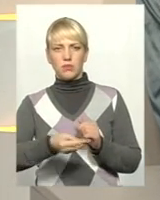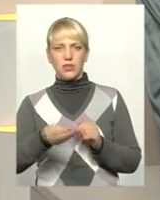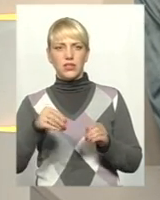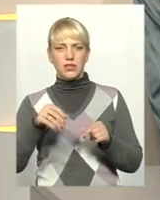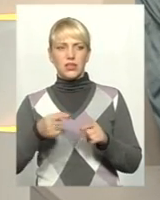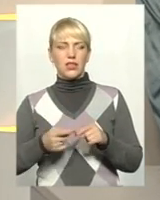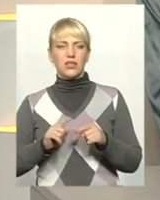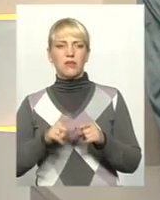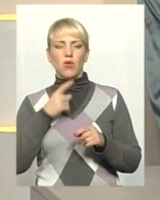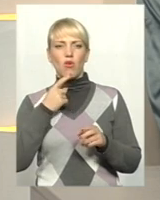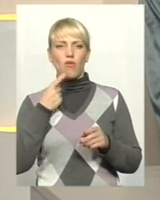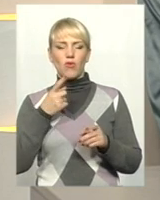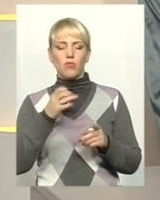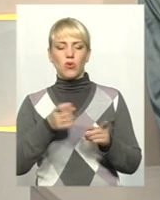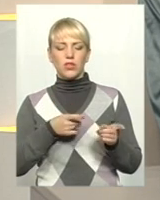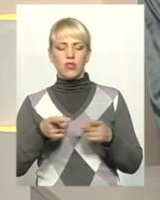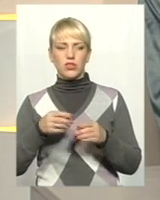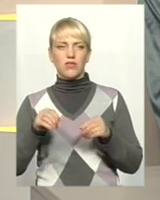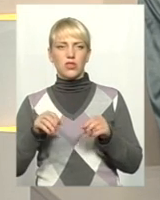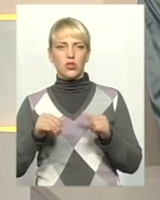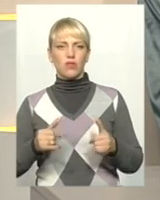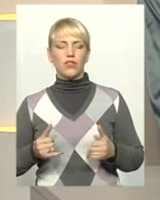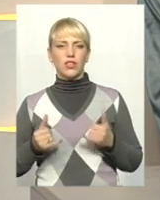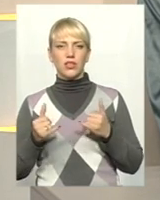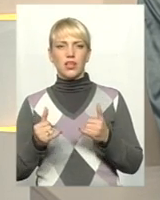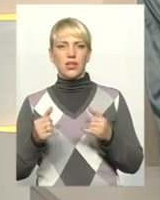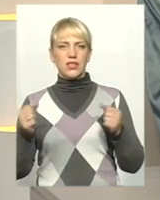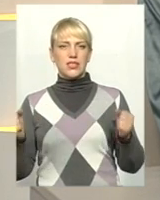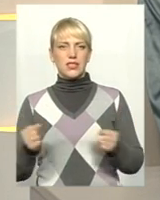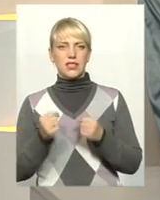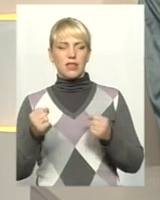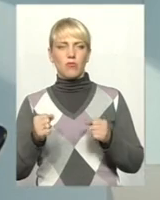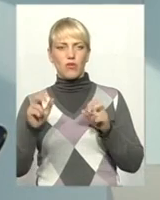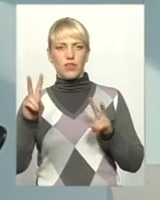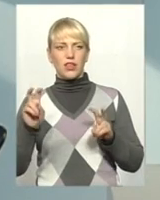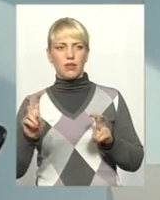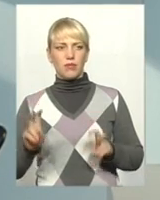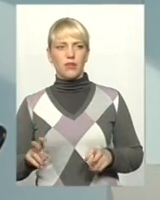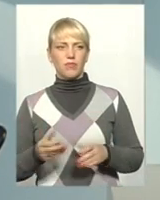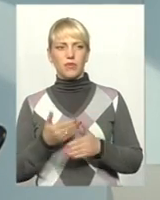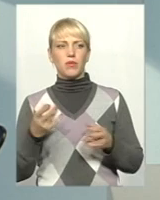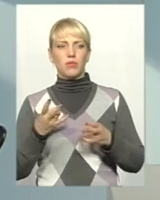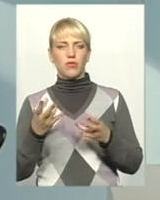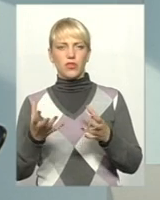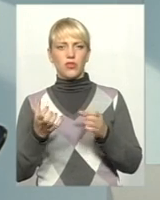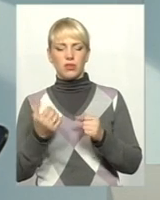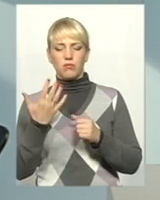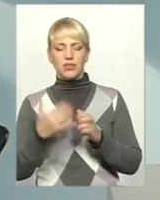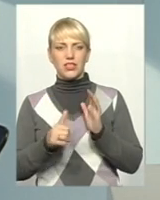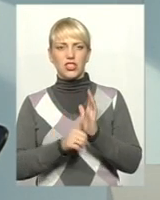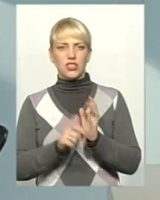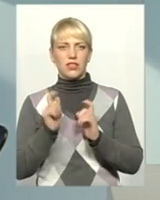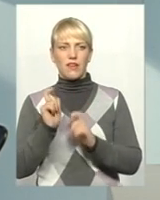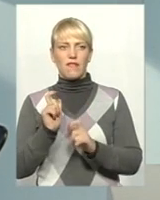говоримо вже про заготівлю солі. Це вже будемо говорити зимова тематика. Ми маємо отримати 56 вагонів солі,